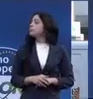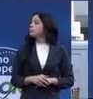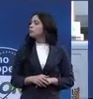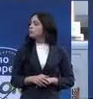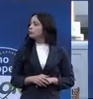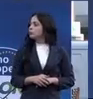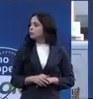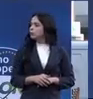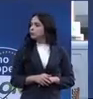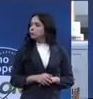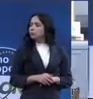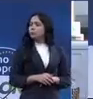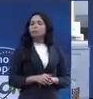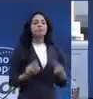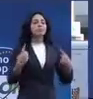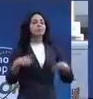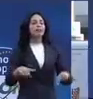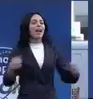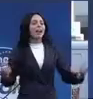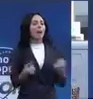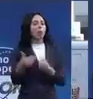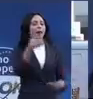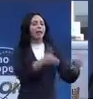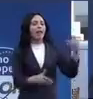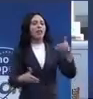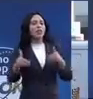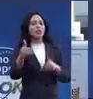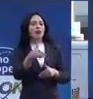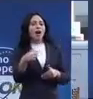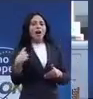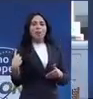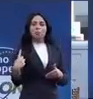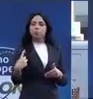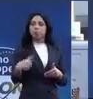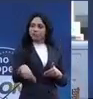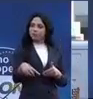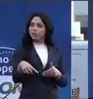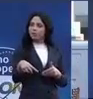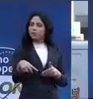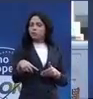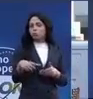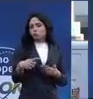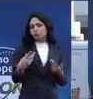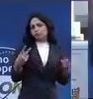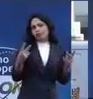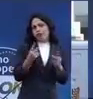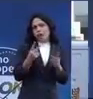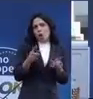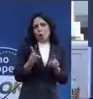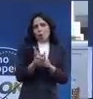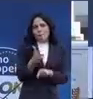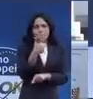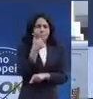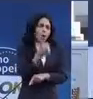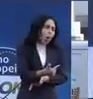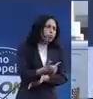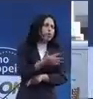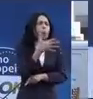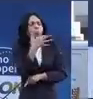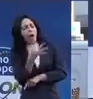europeo in questa campagna elettorale che è stata allo stesso tempo La più brutta e la più